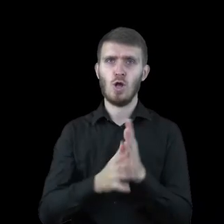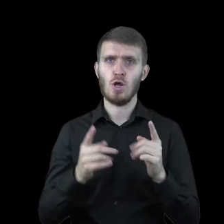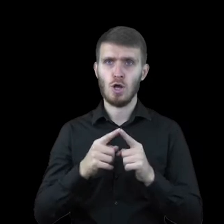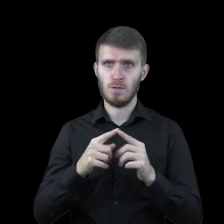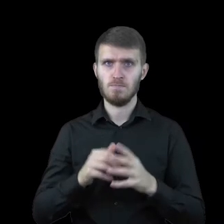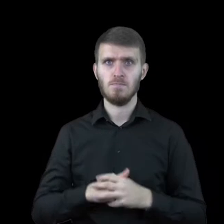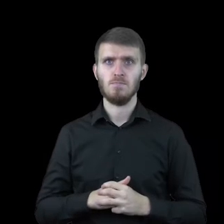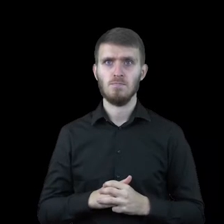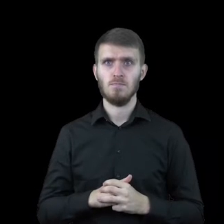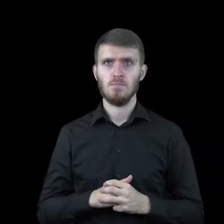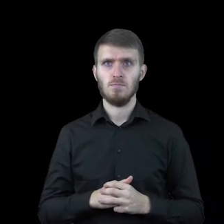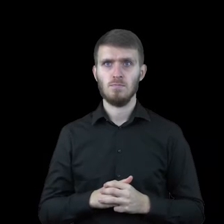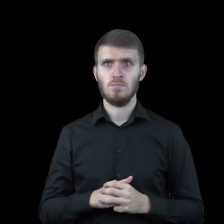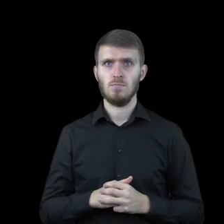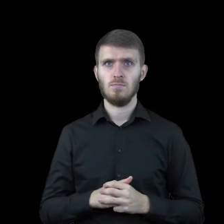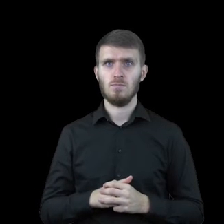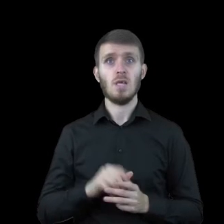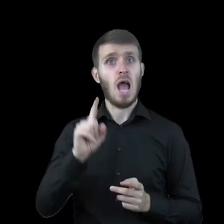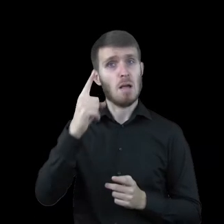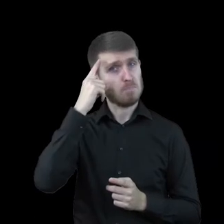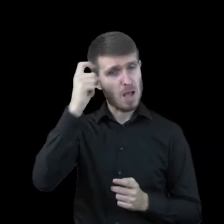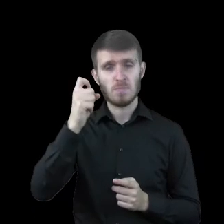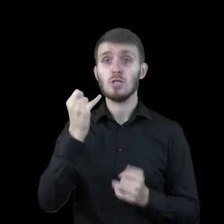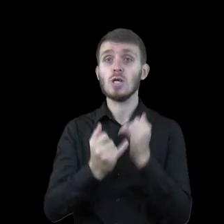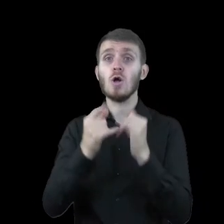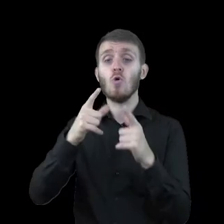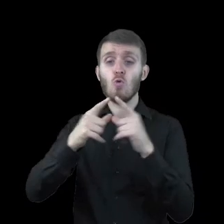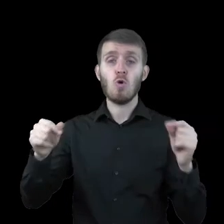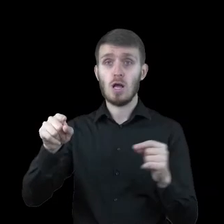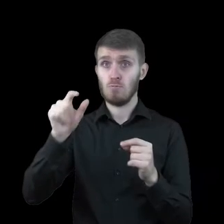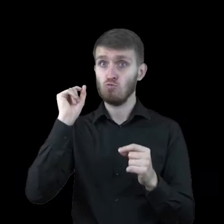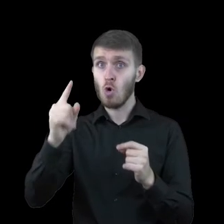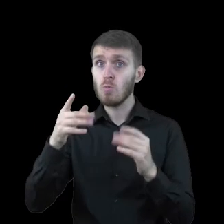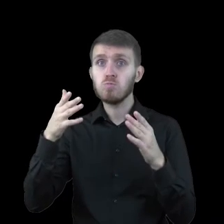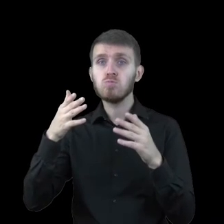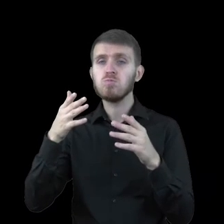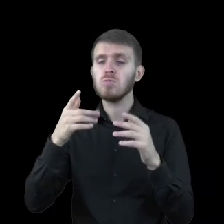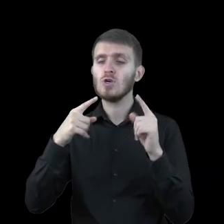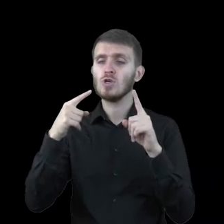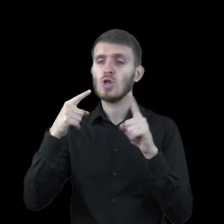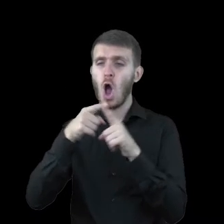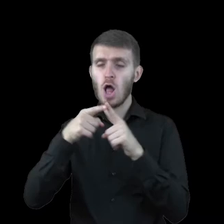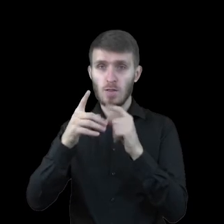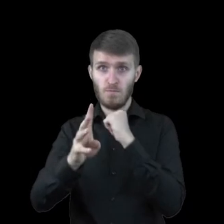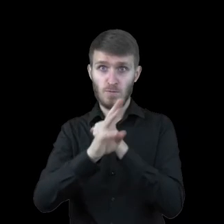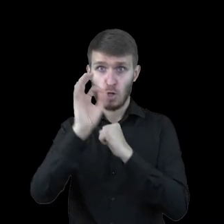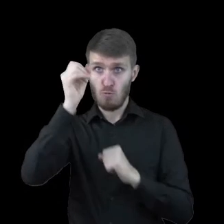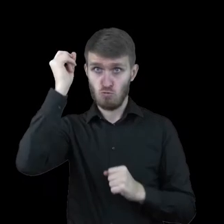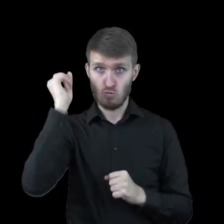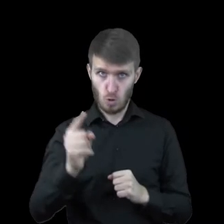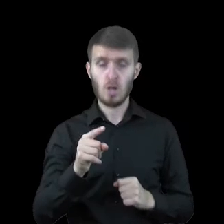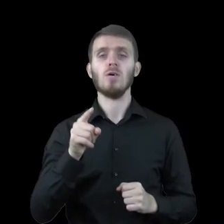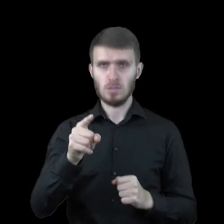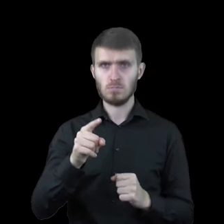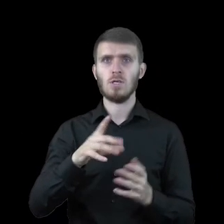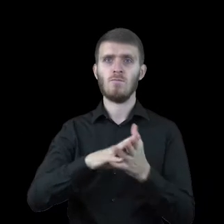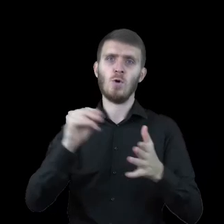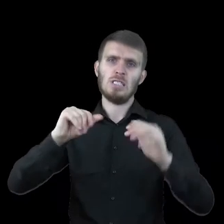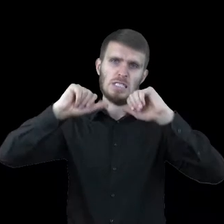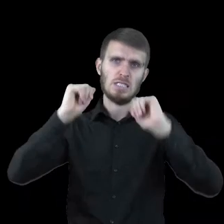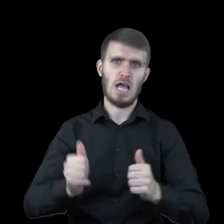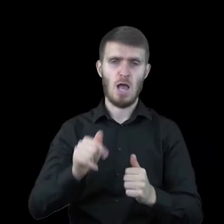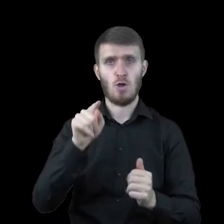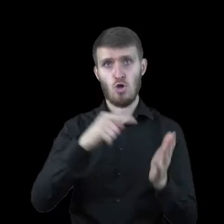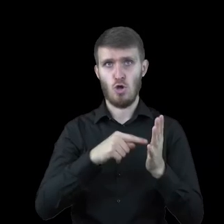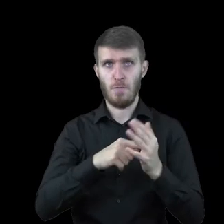ale zanim sobie wytłumaczymy jeszcze i powiemy kilka słów o C, to zapiszę formułę twierdzenia Pitagorasa, które mówi,